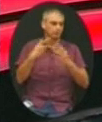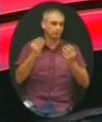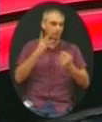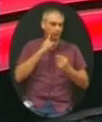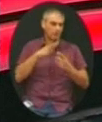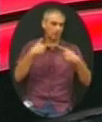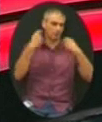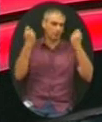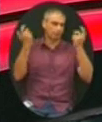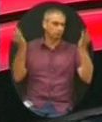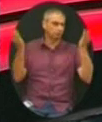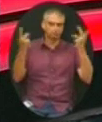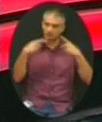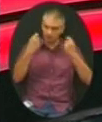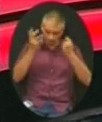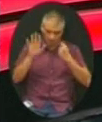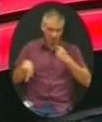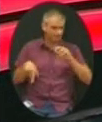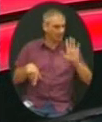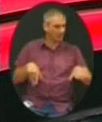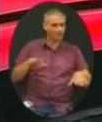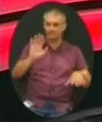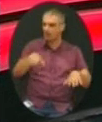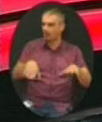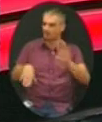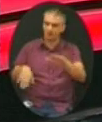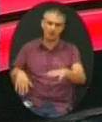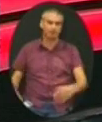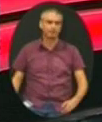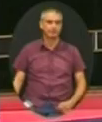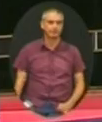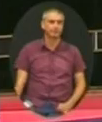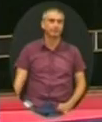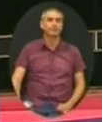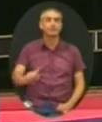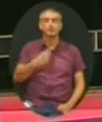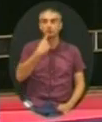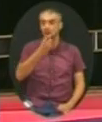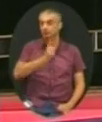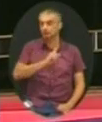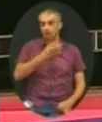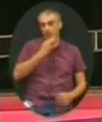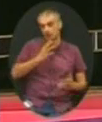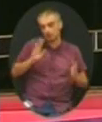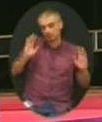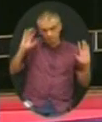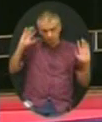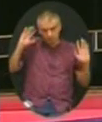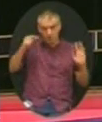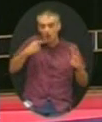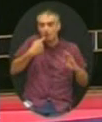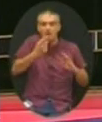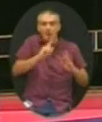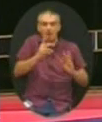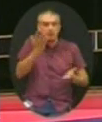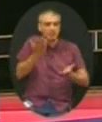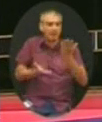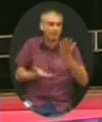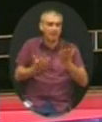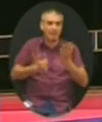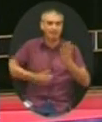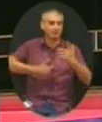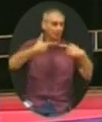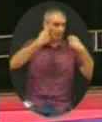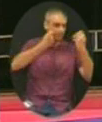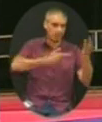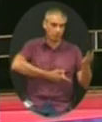שנקרא תרבות? כי תרבות היא גם זה וגם זה וגם זה וגם זה. מי שיאמר שזה לא לגיטימי, בעצם אומר שאין הבדל בין שר